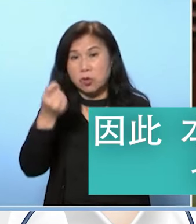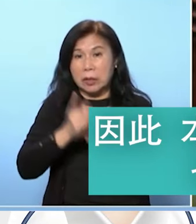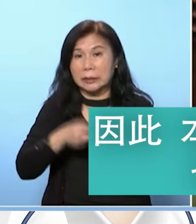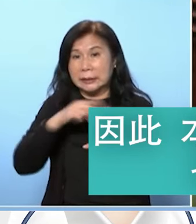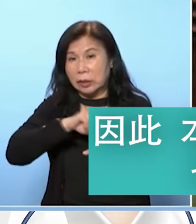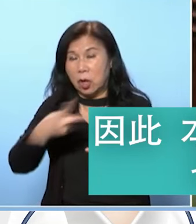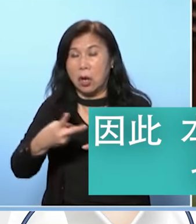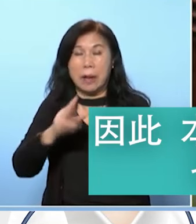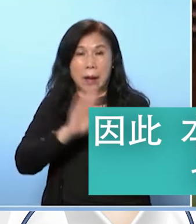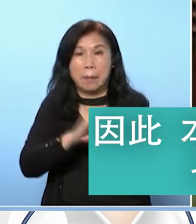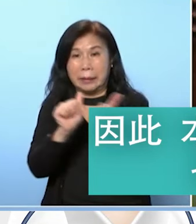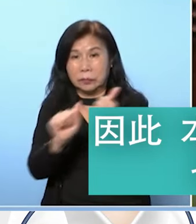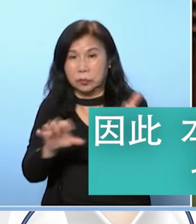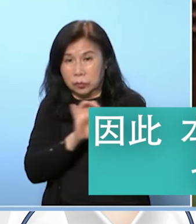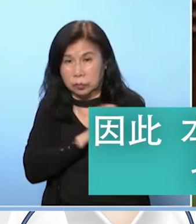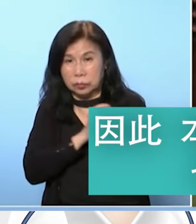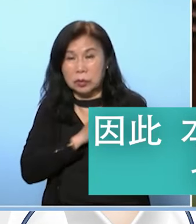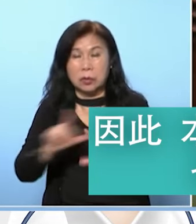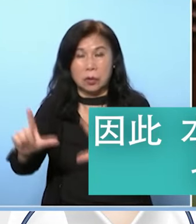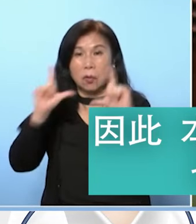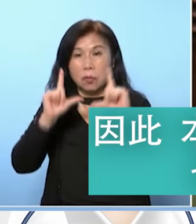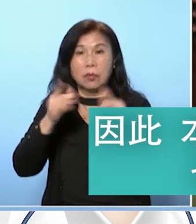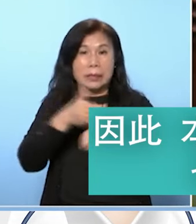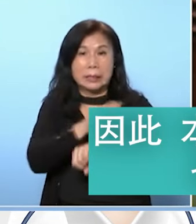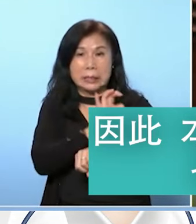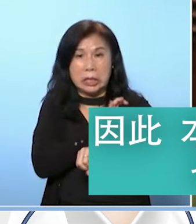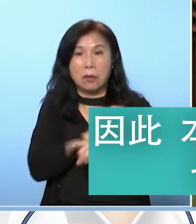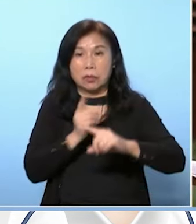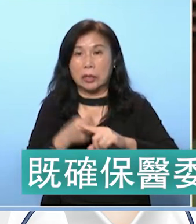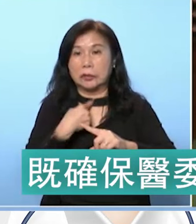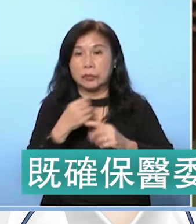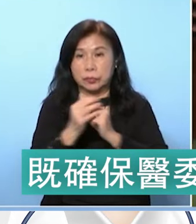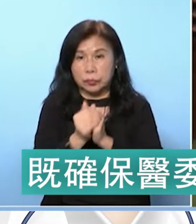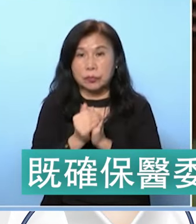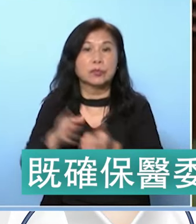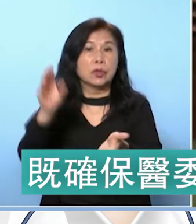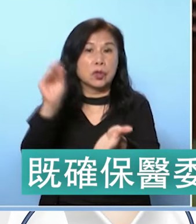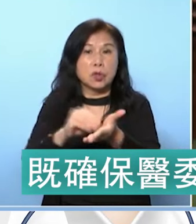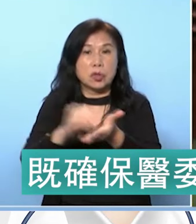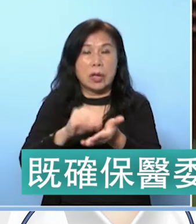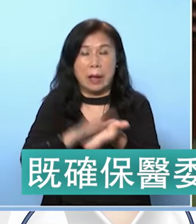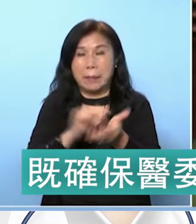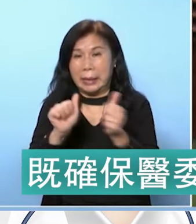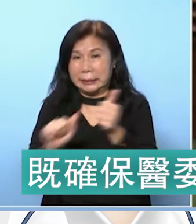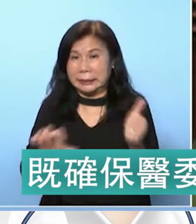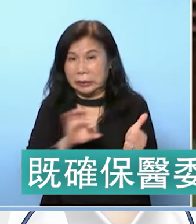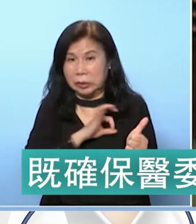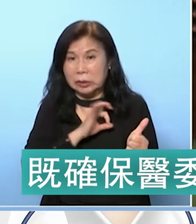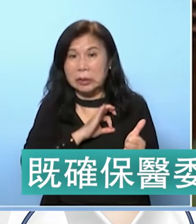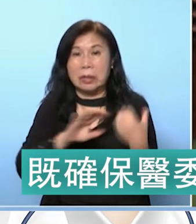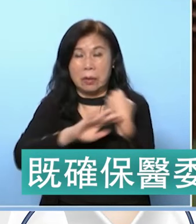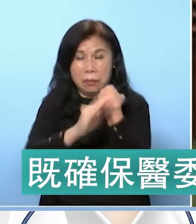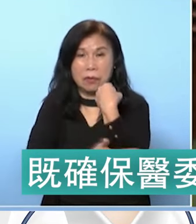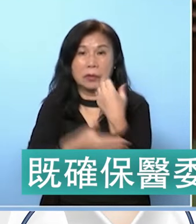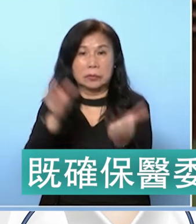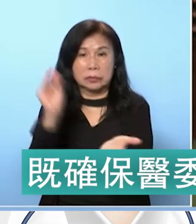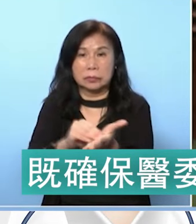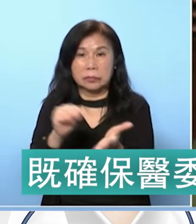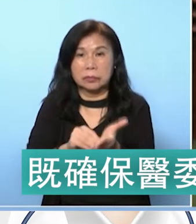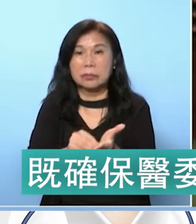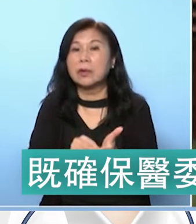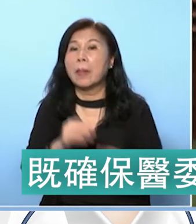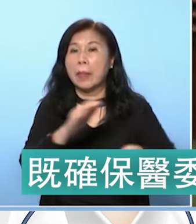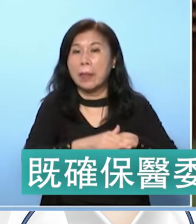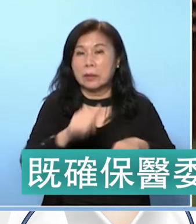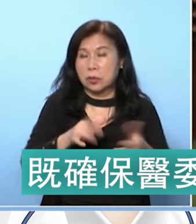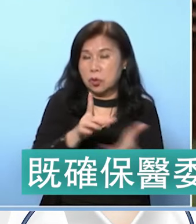醫委會，亦都是為了回應社會的訴求，既確保醫委會行使其法定職能時是具